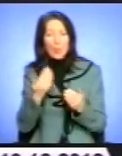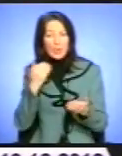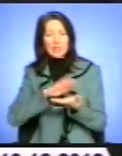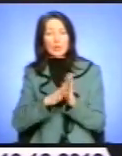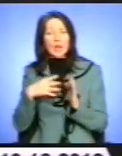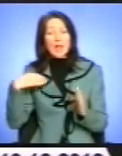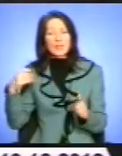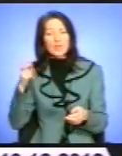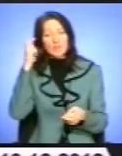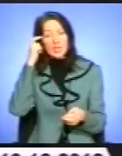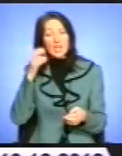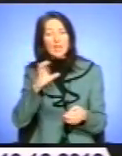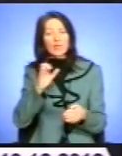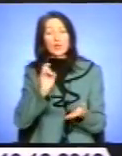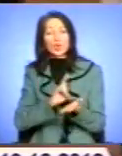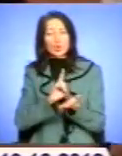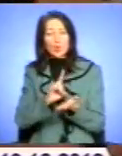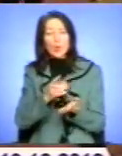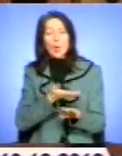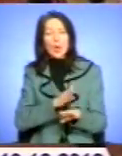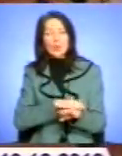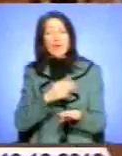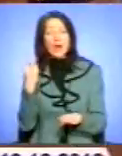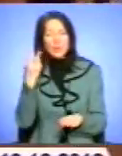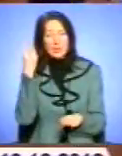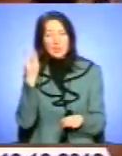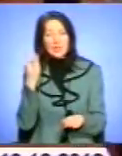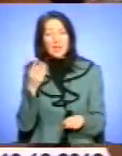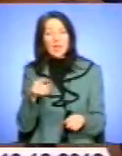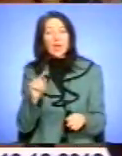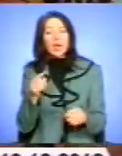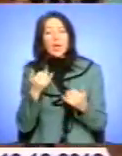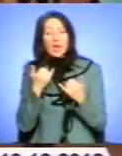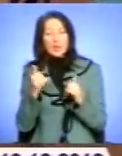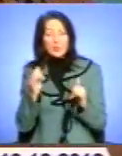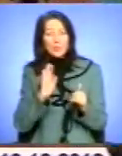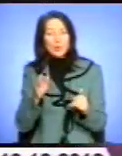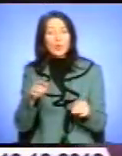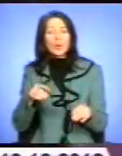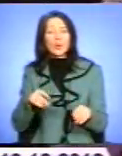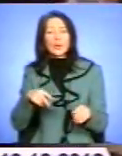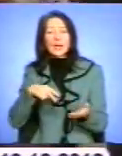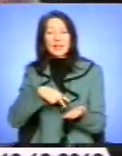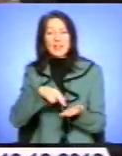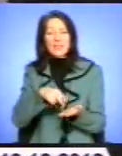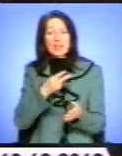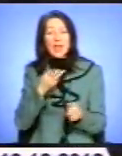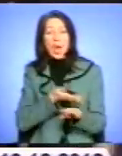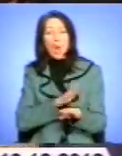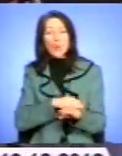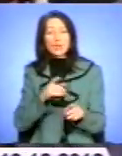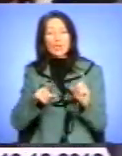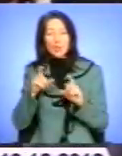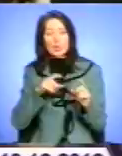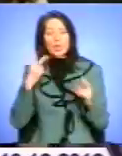Львів, Київ, Суми, Полтава, Хмельницький. Родзинкою балу стало дофіле дивотворінь польських студентів-перукарів. Завершився Галицько-Віденський